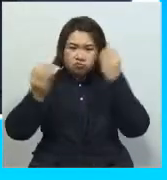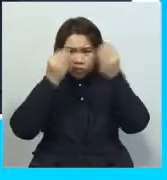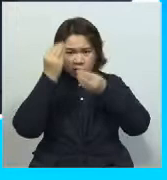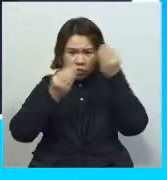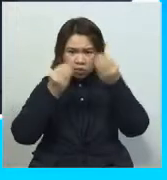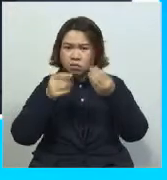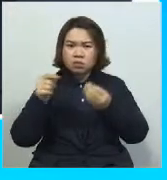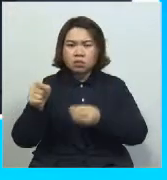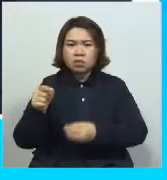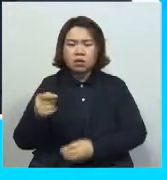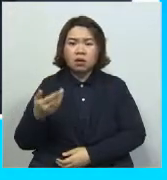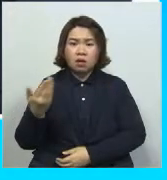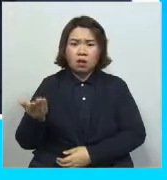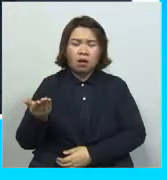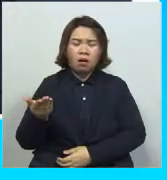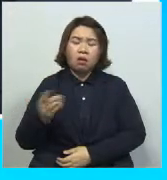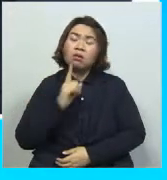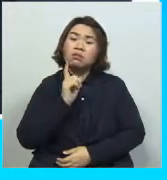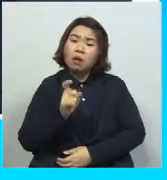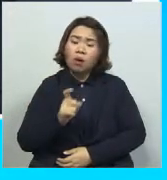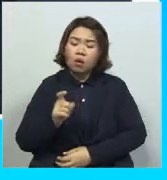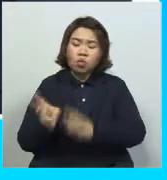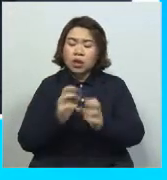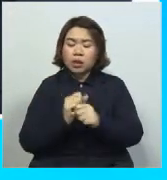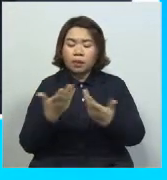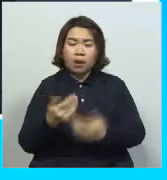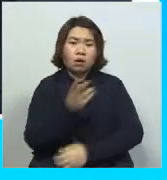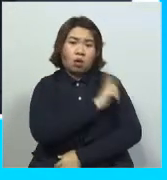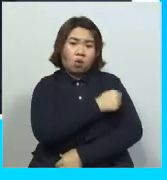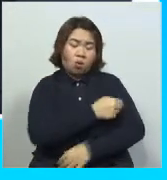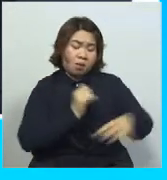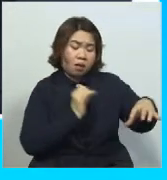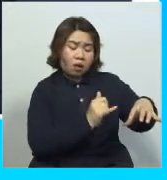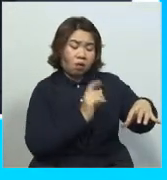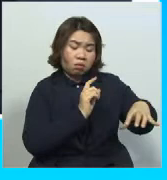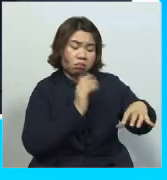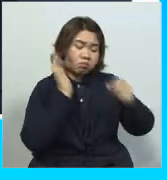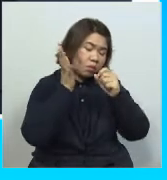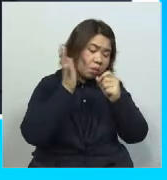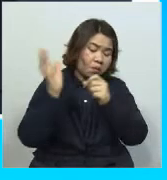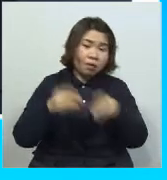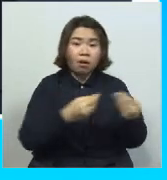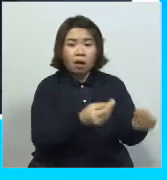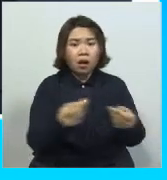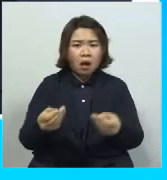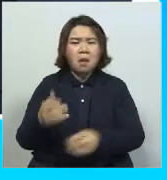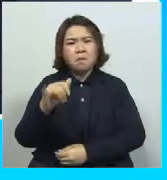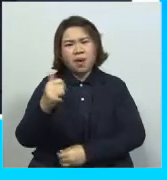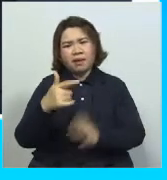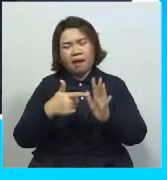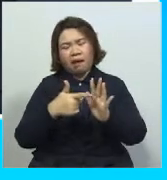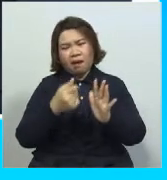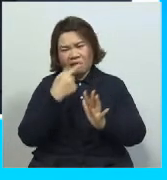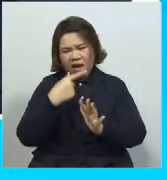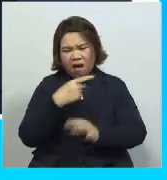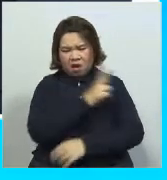ต้องทำความเข้าใจกับสถานพยาบาลหรือเปล่าฮะว่าเวลาเพราะว่าบางส่วนเองก็บอกว่ามีข่าวลือว่าทางโรงพยาบาลเนี่ยไม่ยอมจ่ายยาประเภ